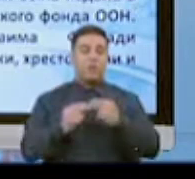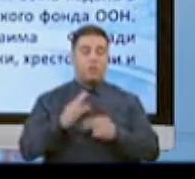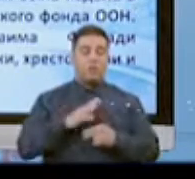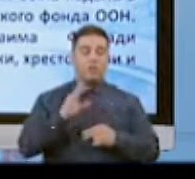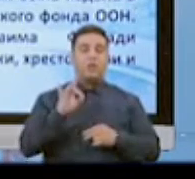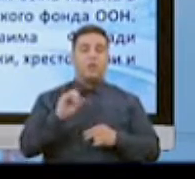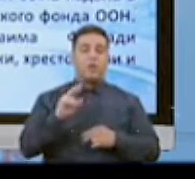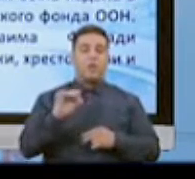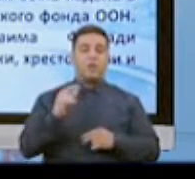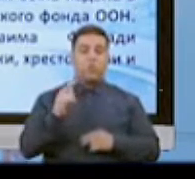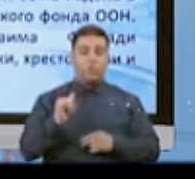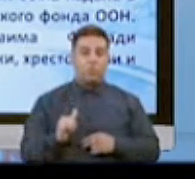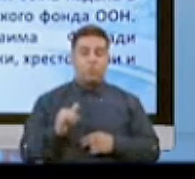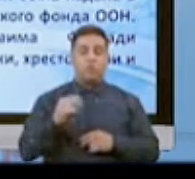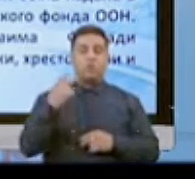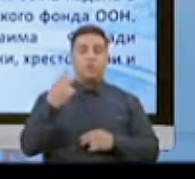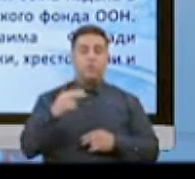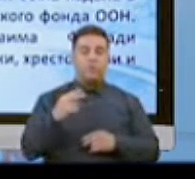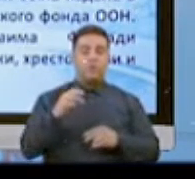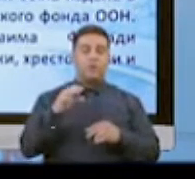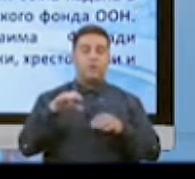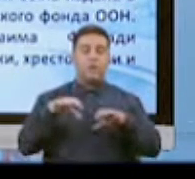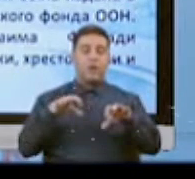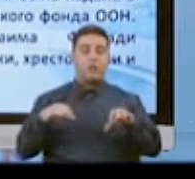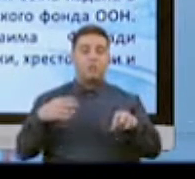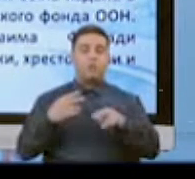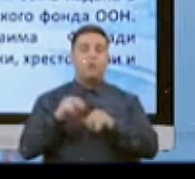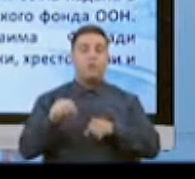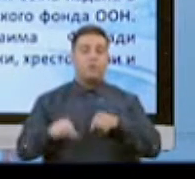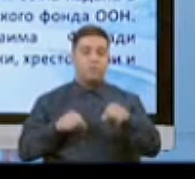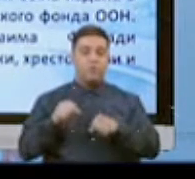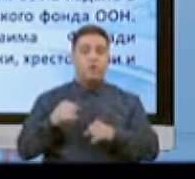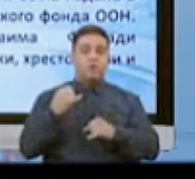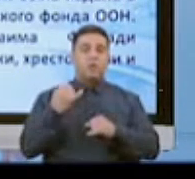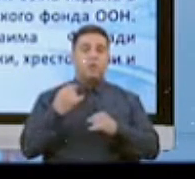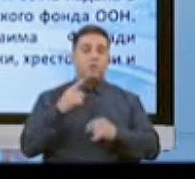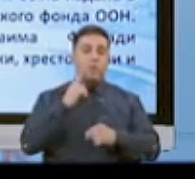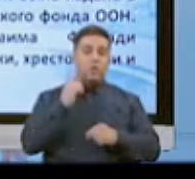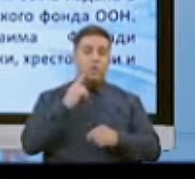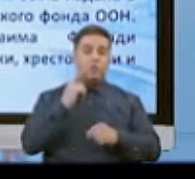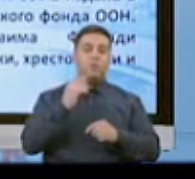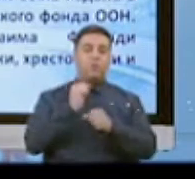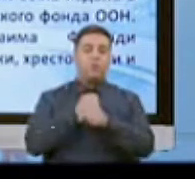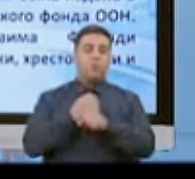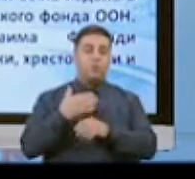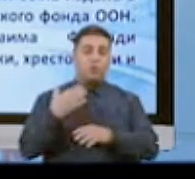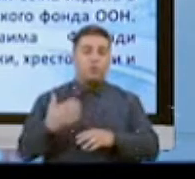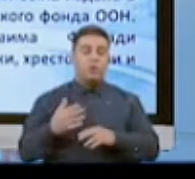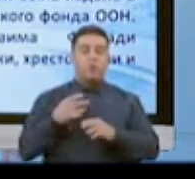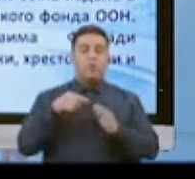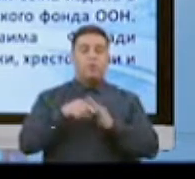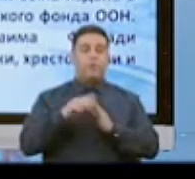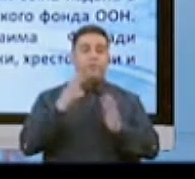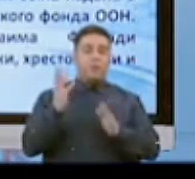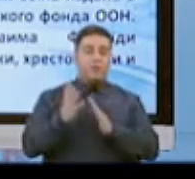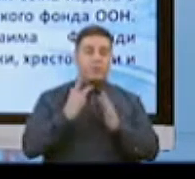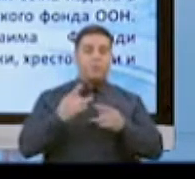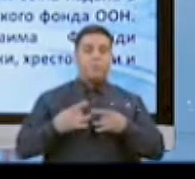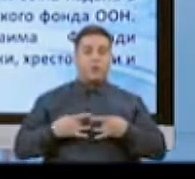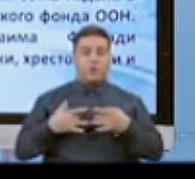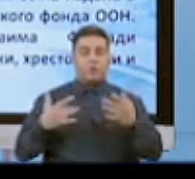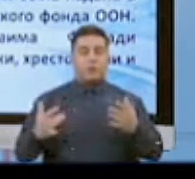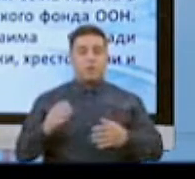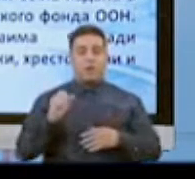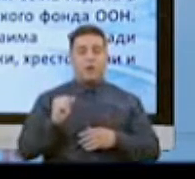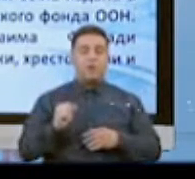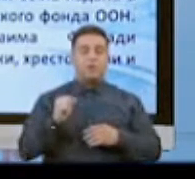дерево», «Двадцатиколесный велосипед», «Зеленый верблюжонок», «Кого похож», «Жеребенок и ветер», «Праздник». А